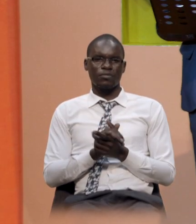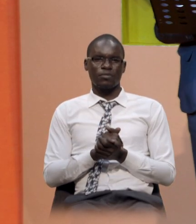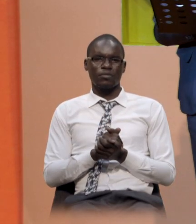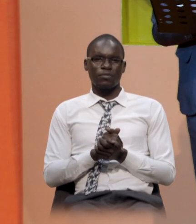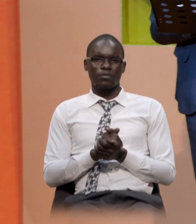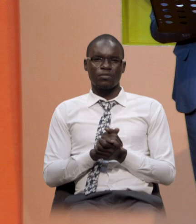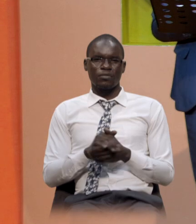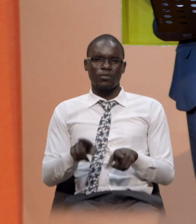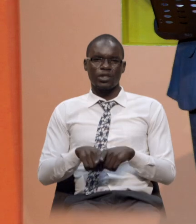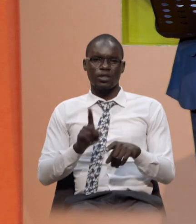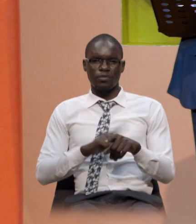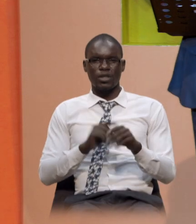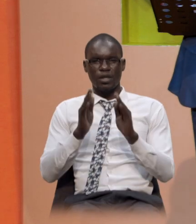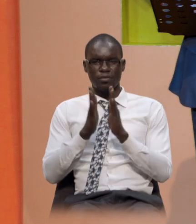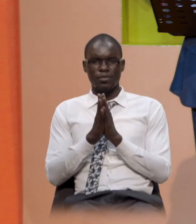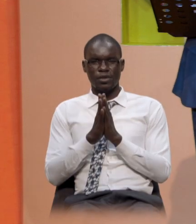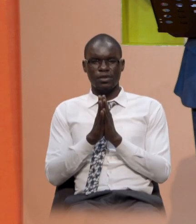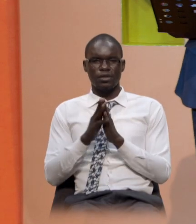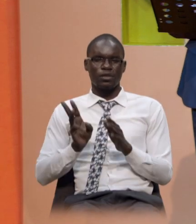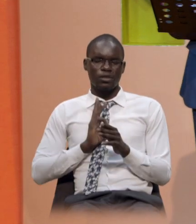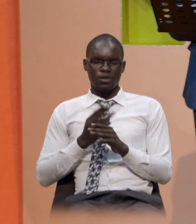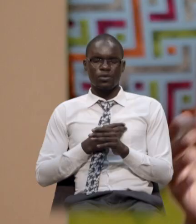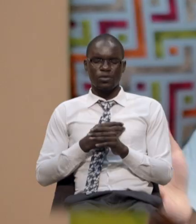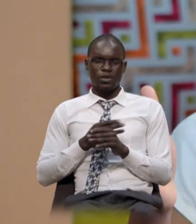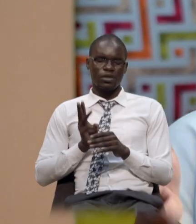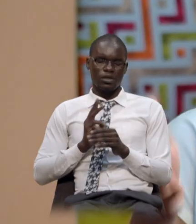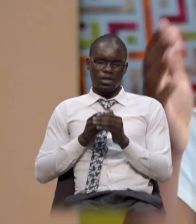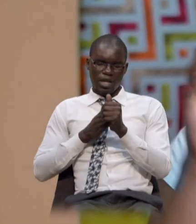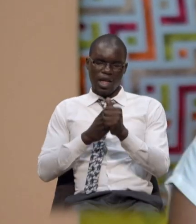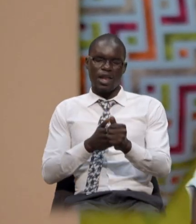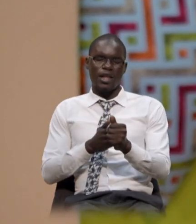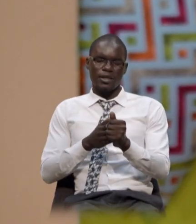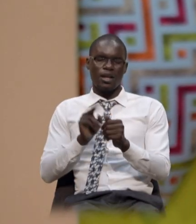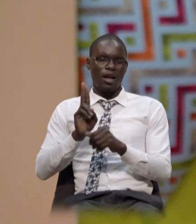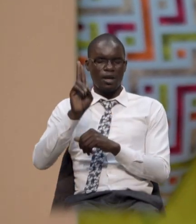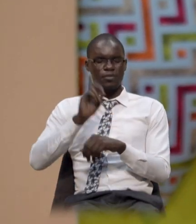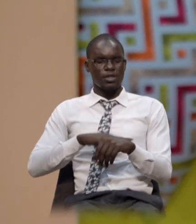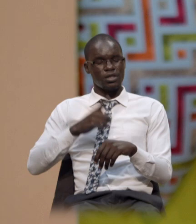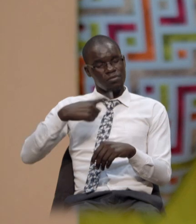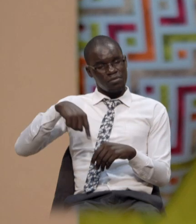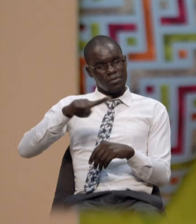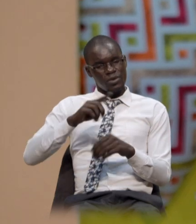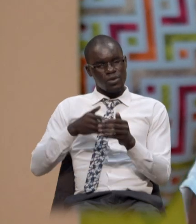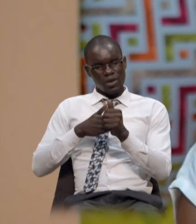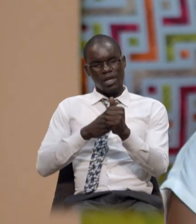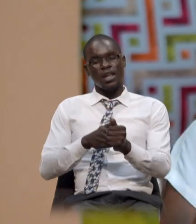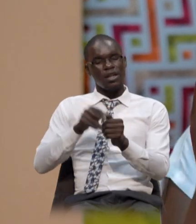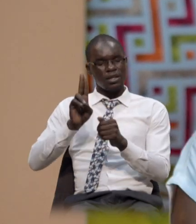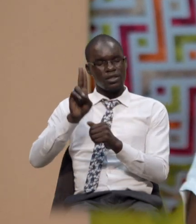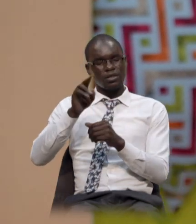juu. Tukiomba kwa imani tutaongozwa juu. Tunaomba tukiongozwa juu, tupe moto